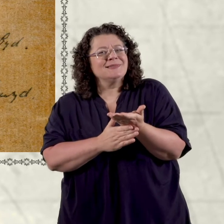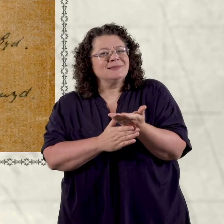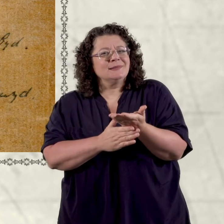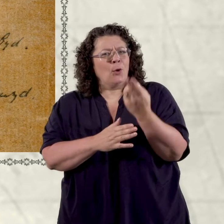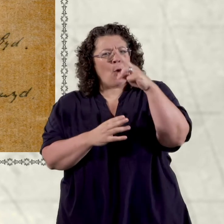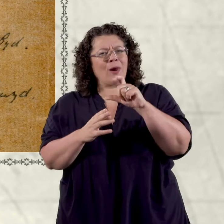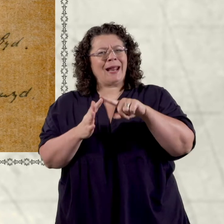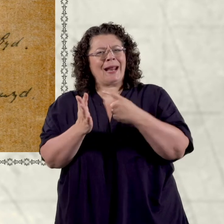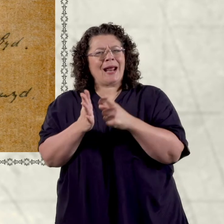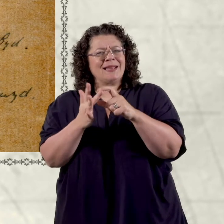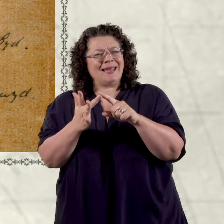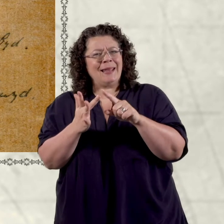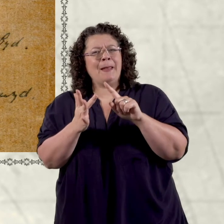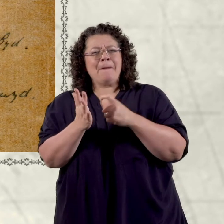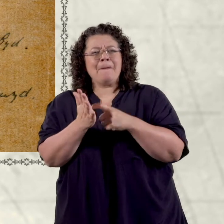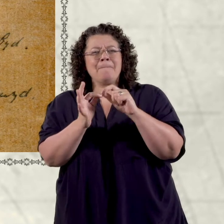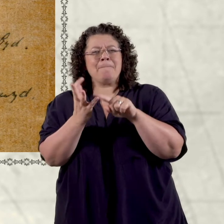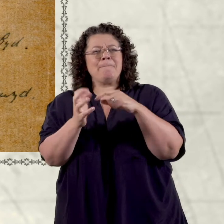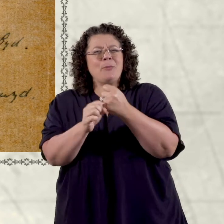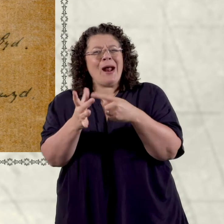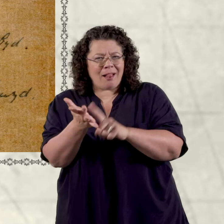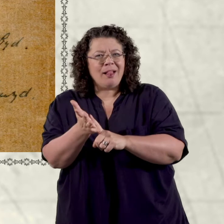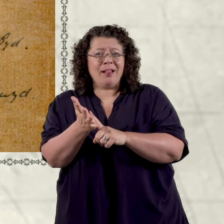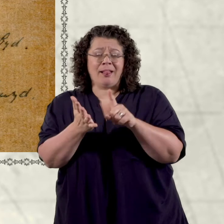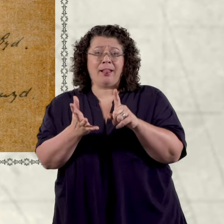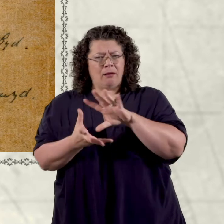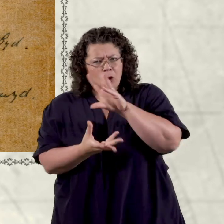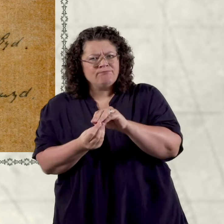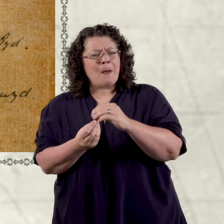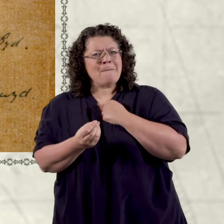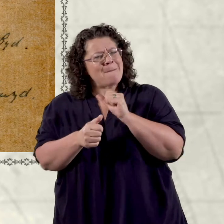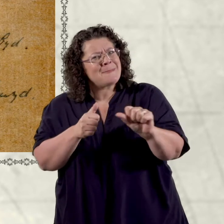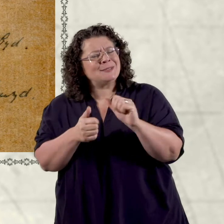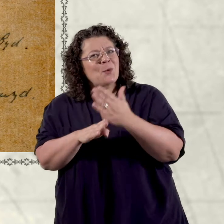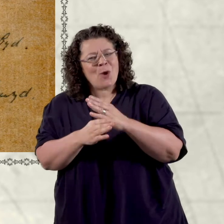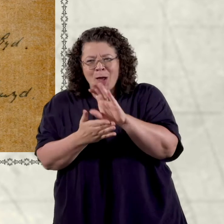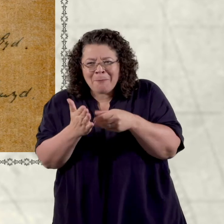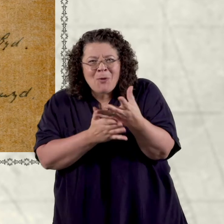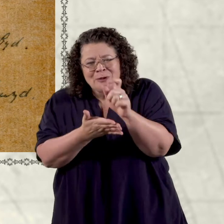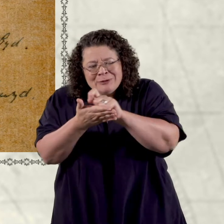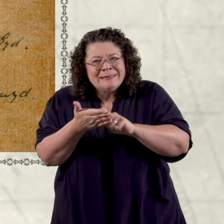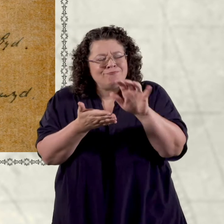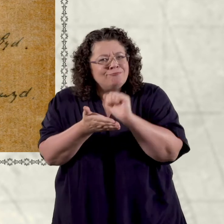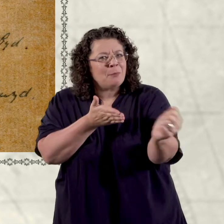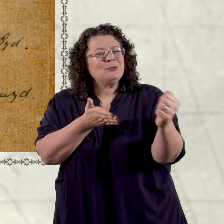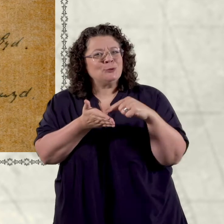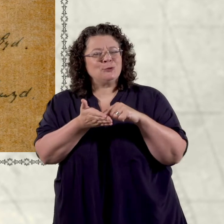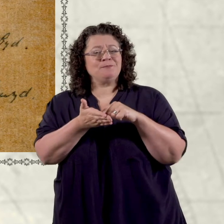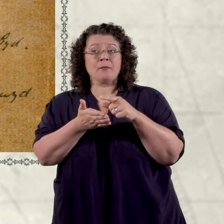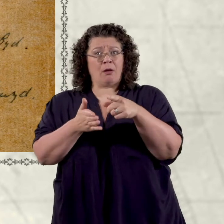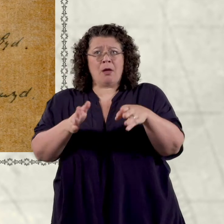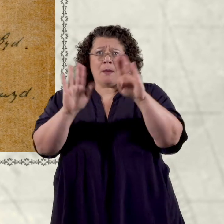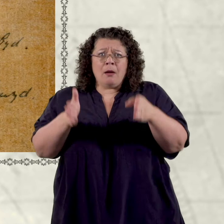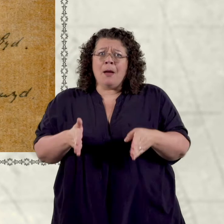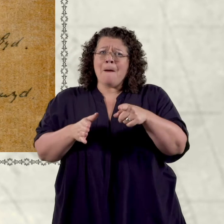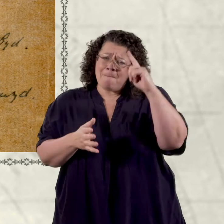i mi yn draws mynydd. Rhoi plac ar y wal wrth ymyl lle ges i'n geni, a plac ar y wal hefyd wrth ymyl lle ges i'n lladd.